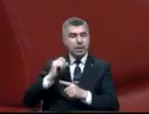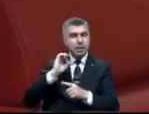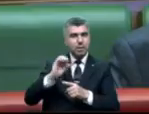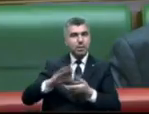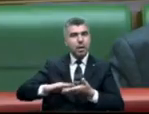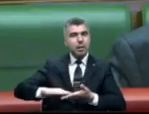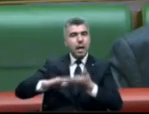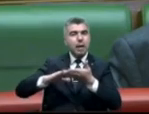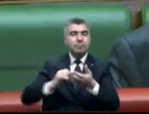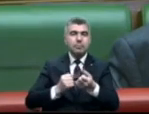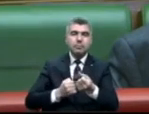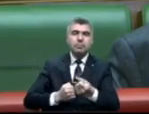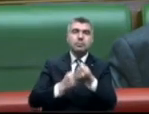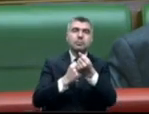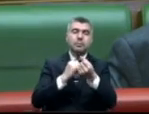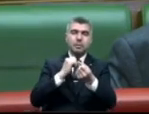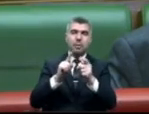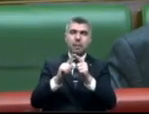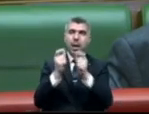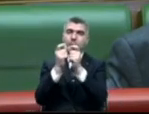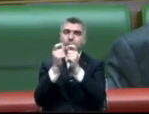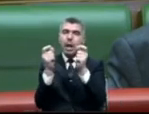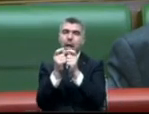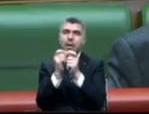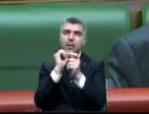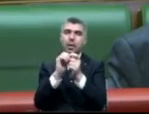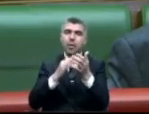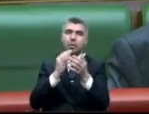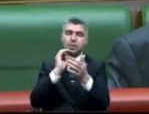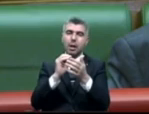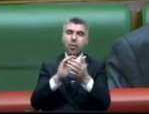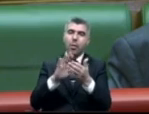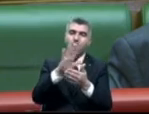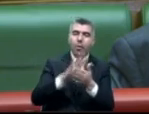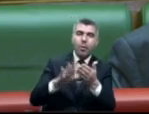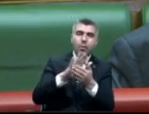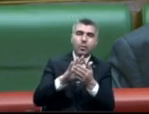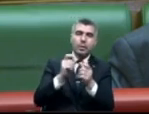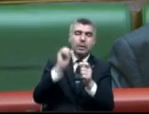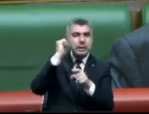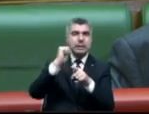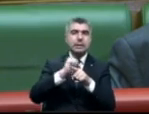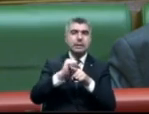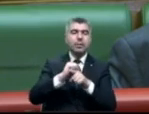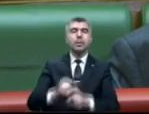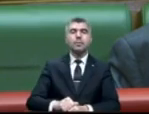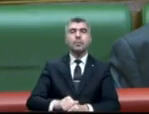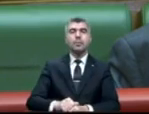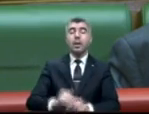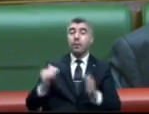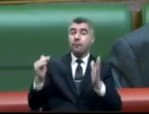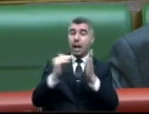التقني واللوجستيكي تروم تبوؤ المقاولة المكانة التي تستحقها داخل منظومة التكوين المهني.